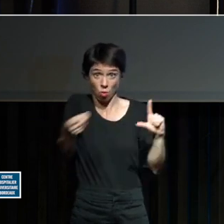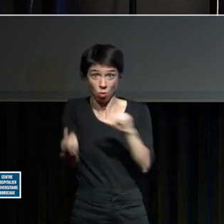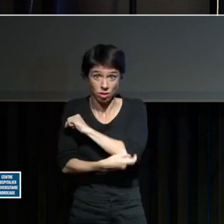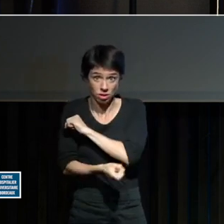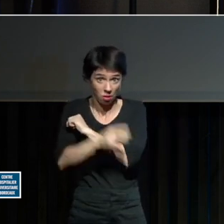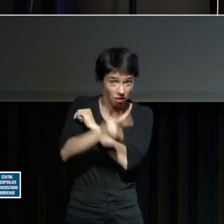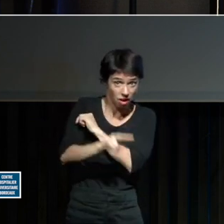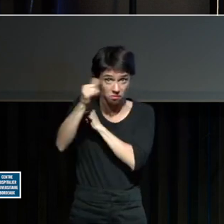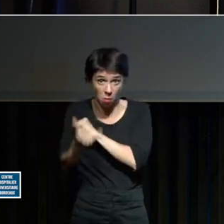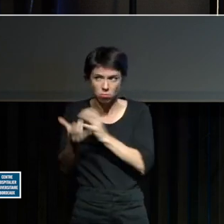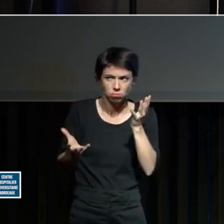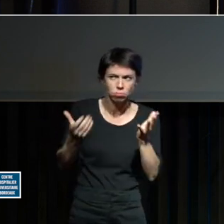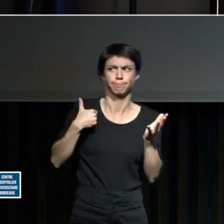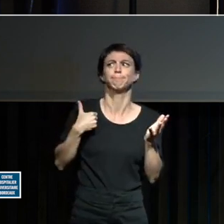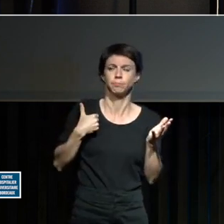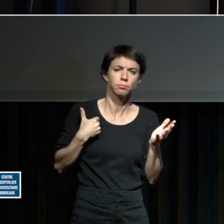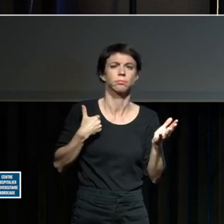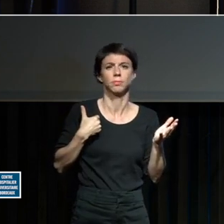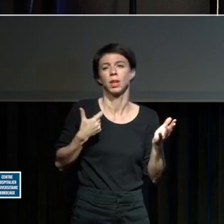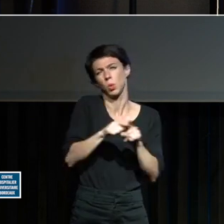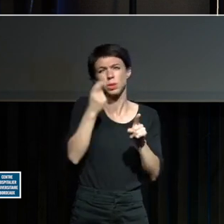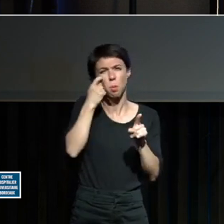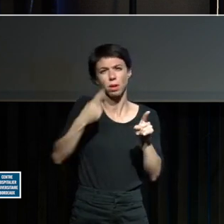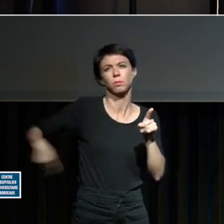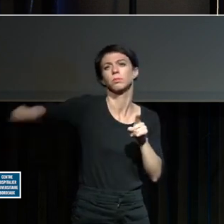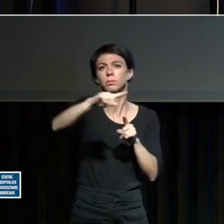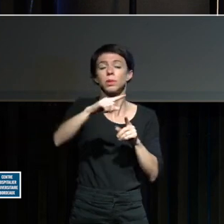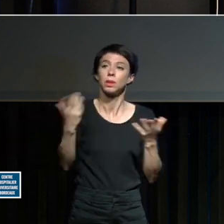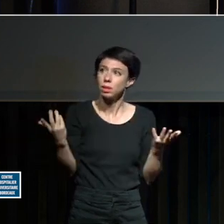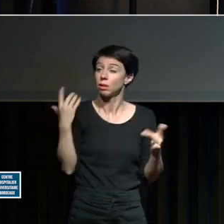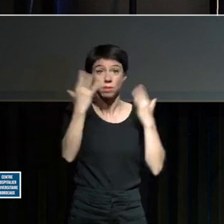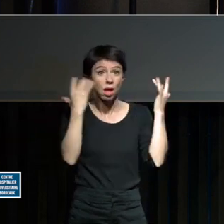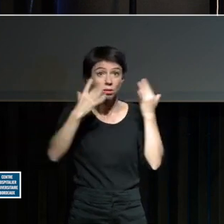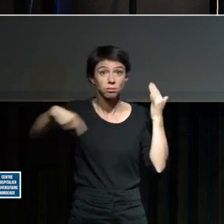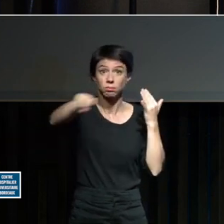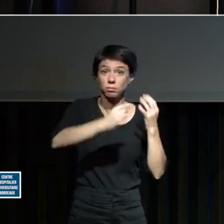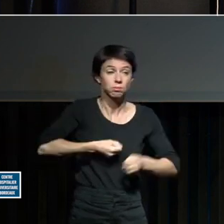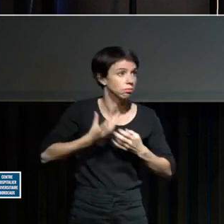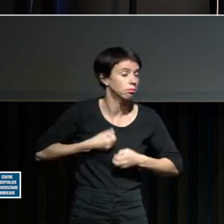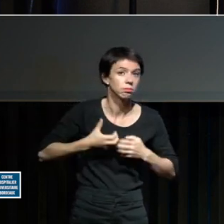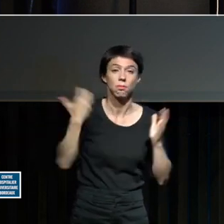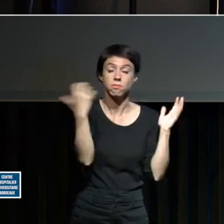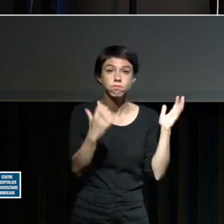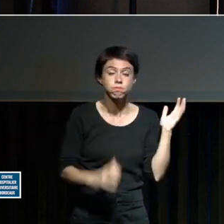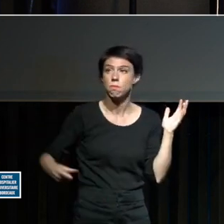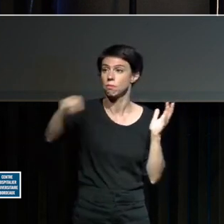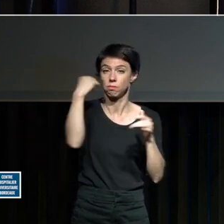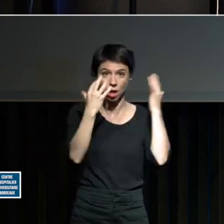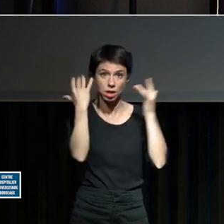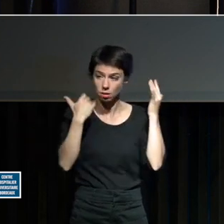fait écho à l'émergence de nombreuses préoccupations ces dernières années autour des risques pour la santé